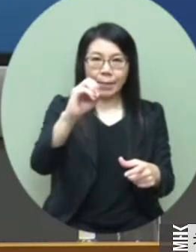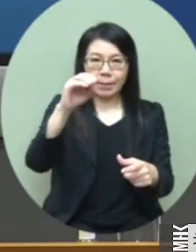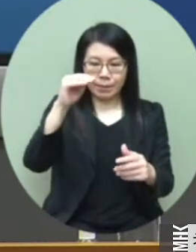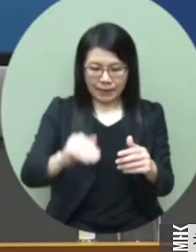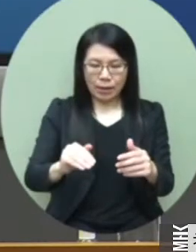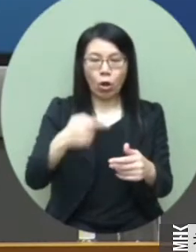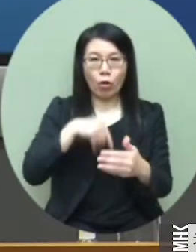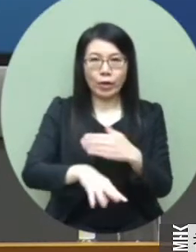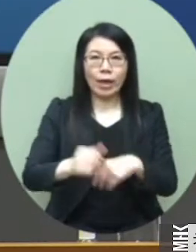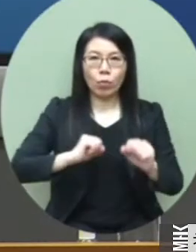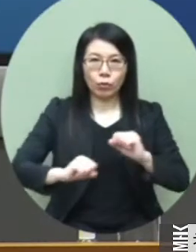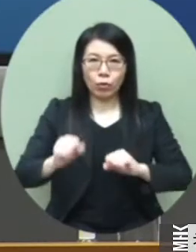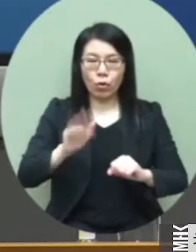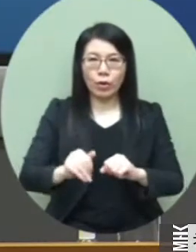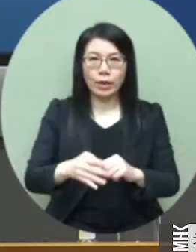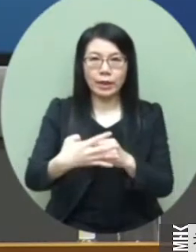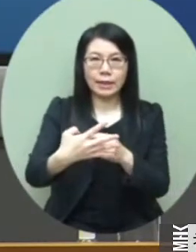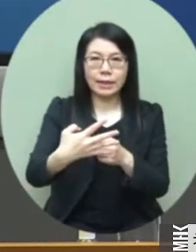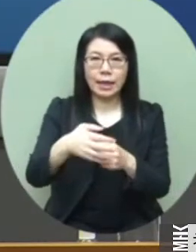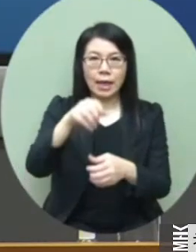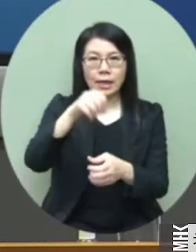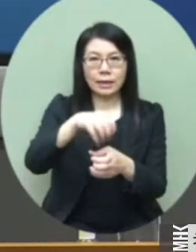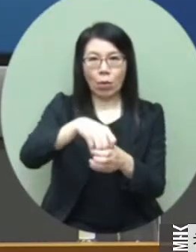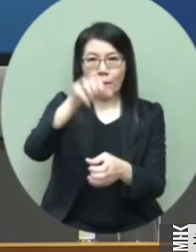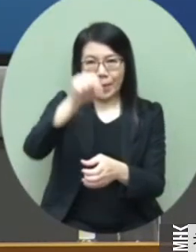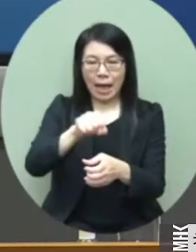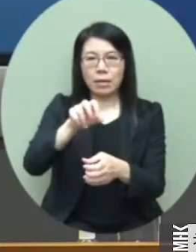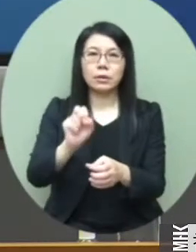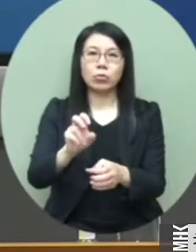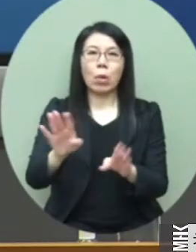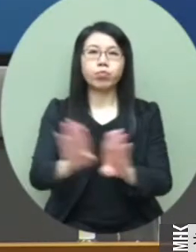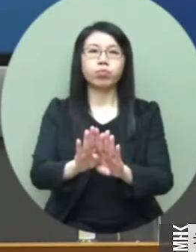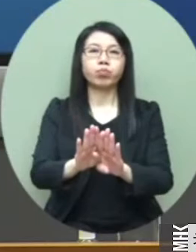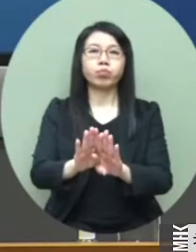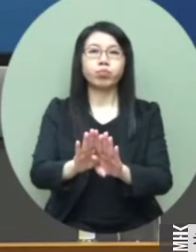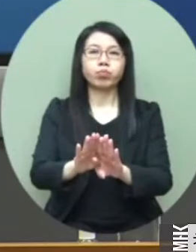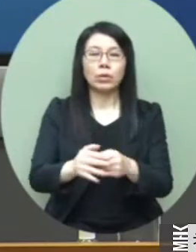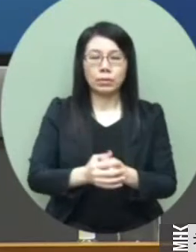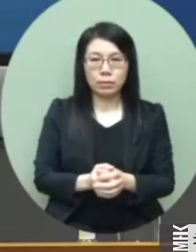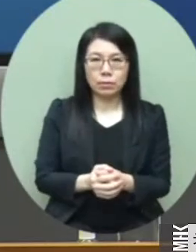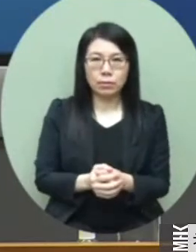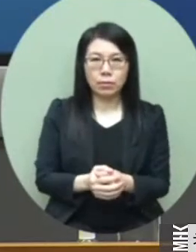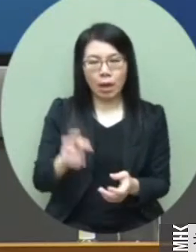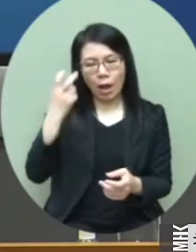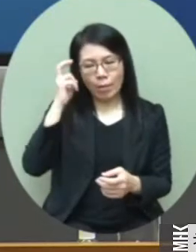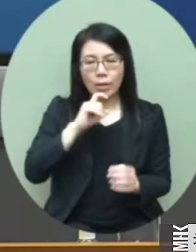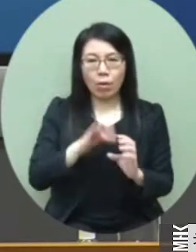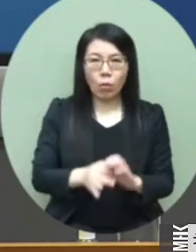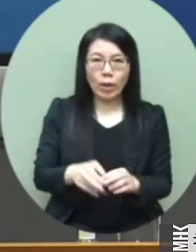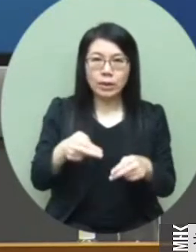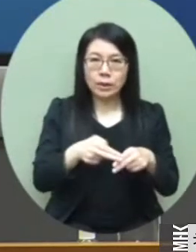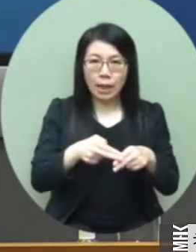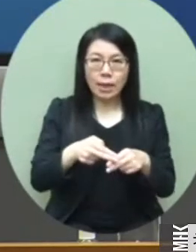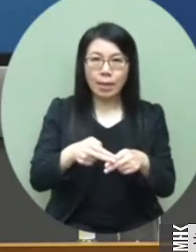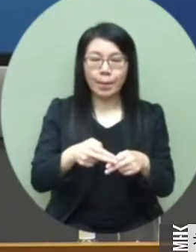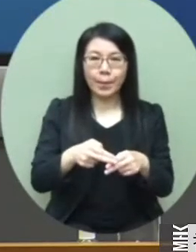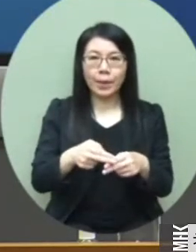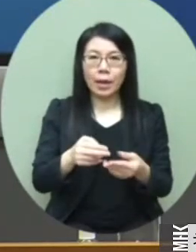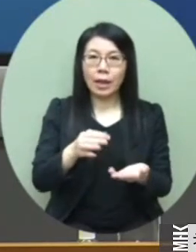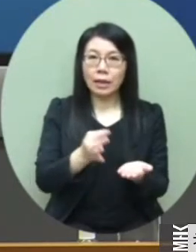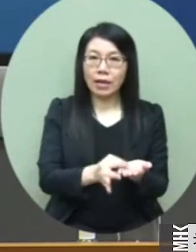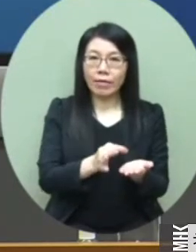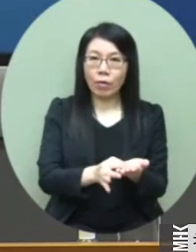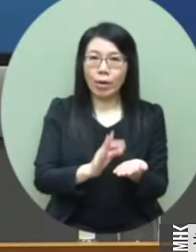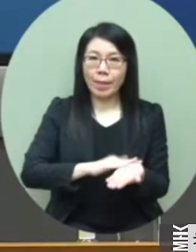四係繼續關閉酒吧或者係酒館。考慮到需要加強餐飲業務處所